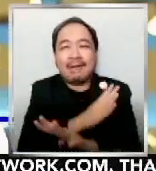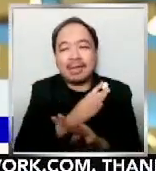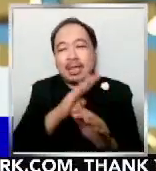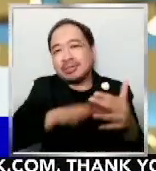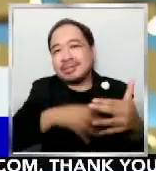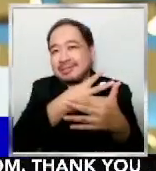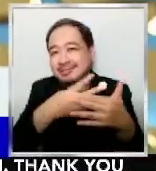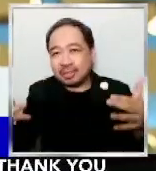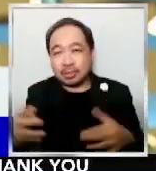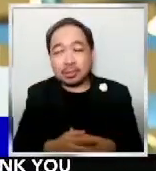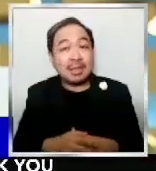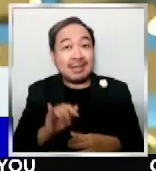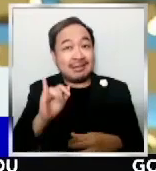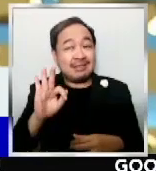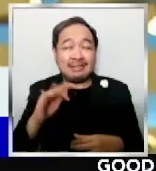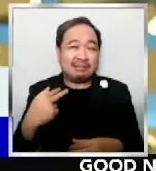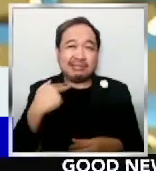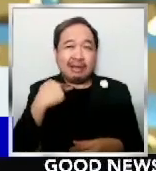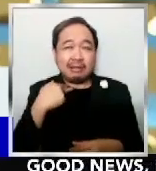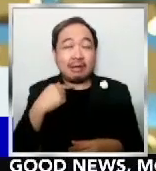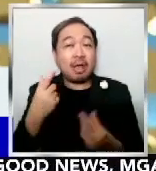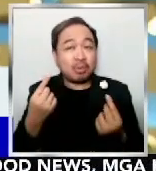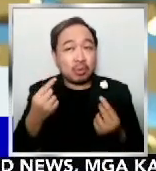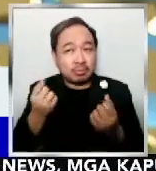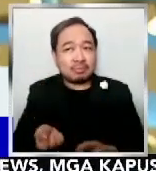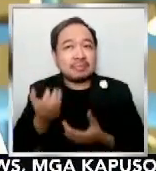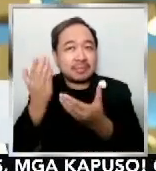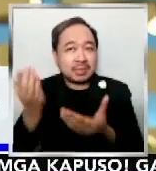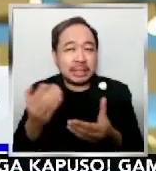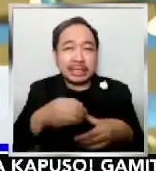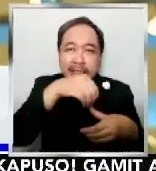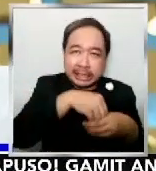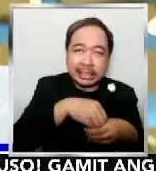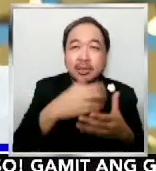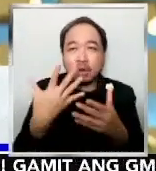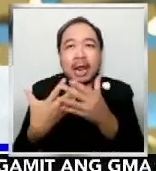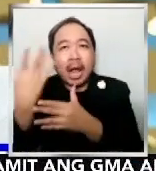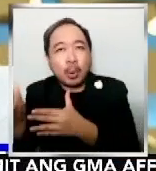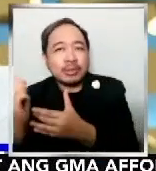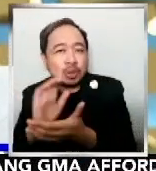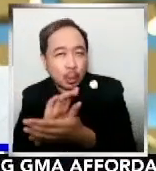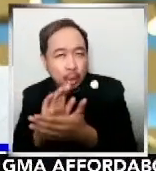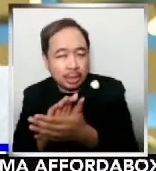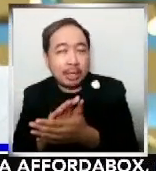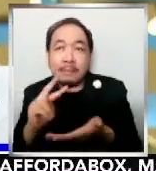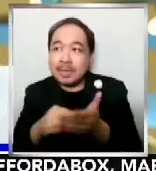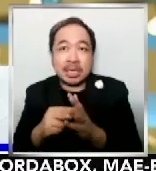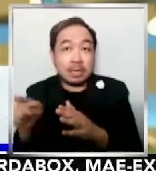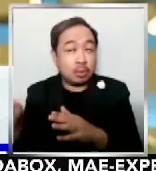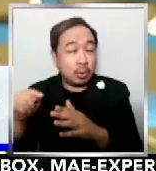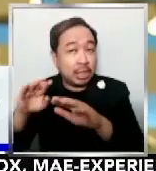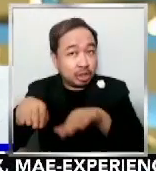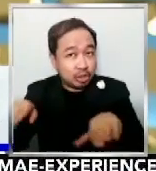will propose po in or off school approach. Malilimit yung pagpunta ng bata